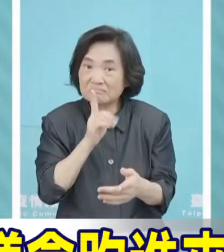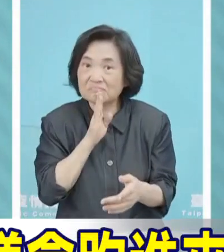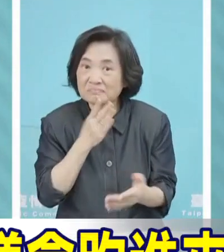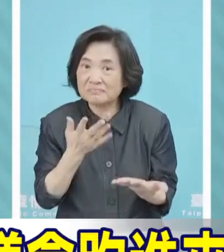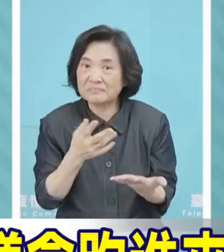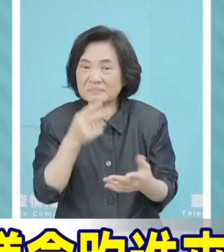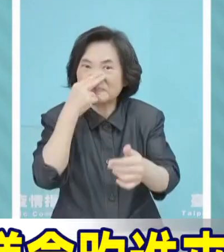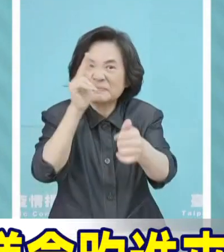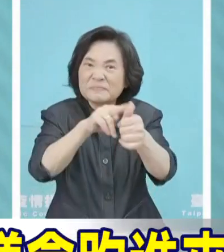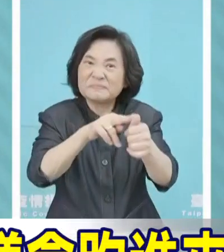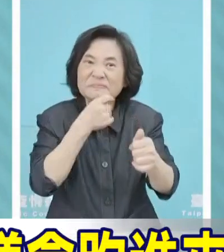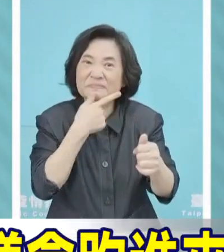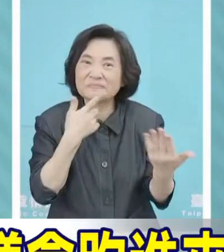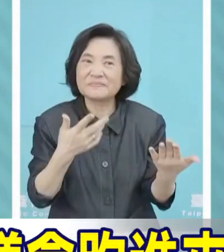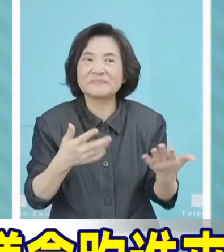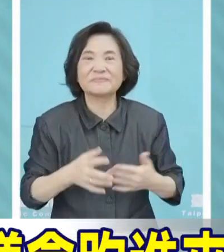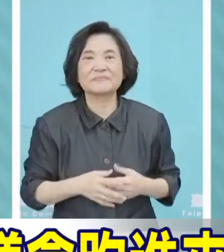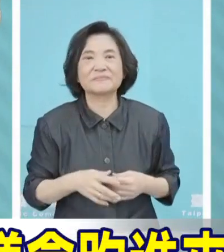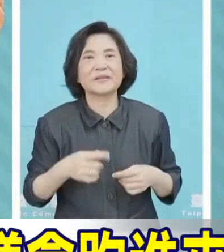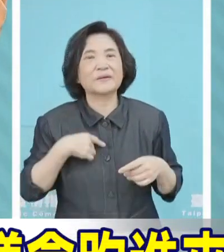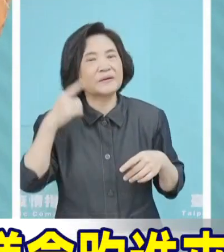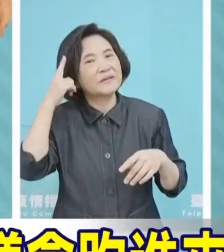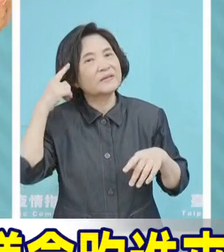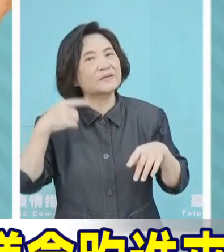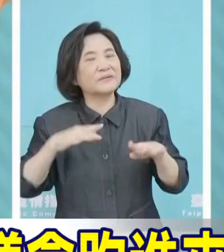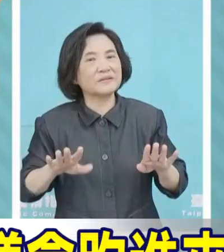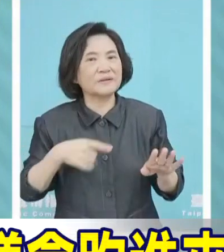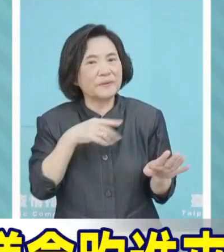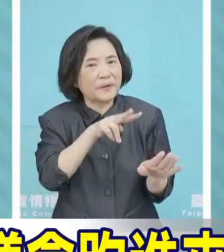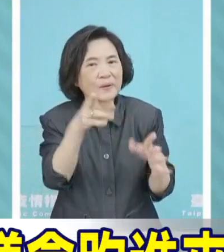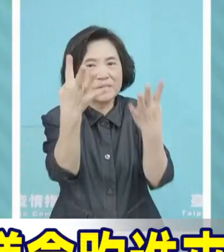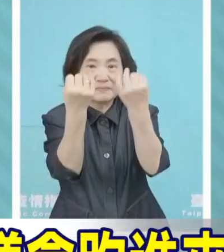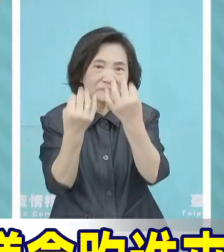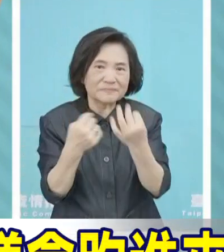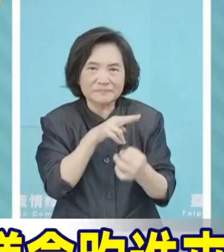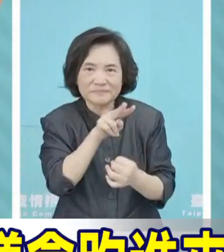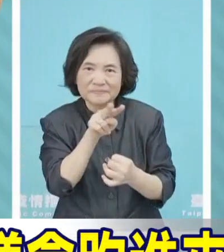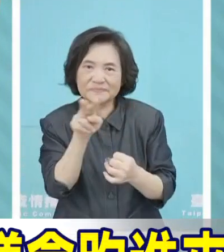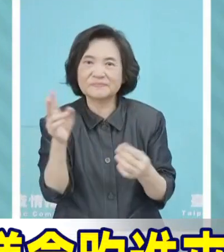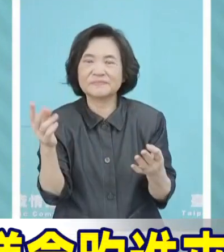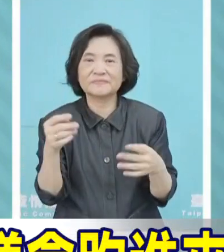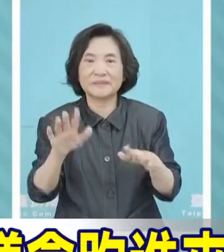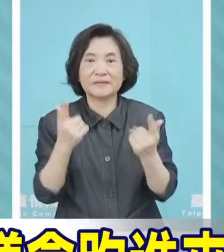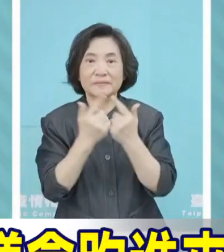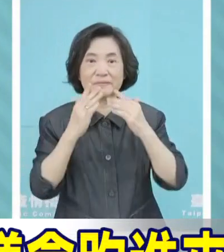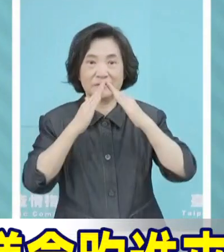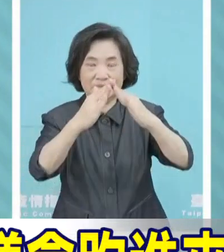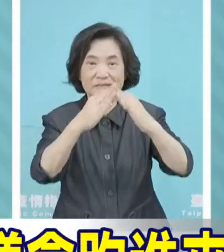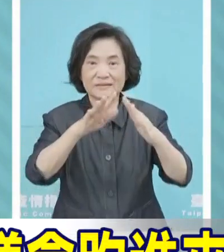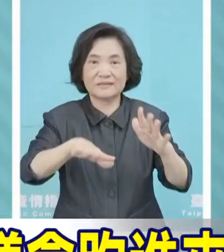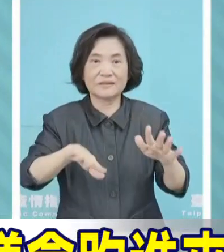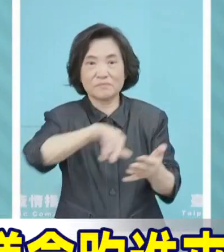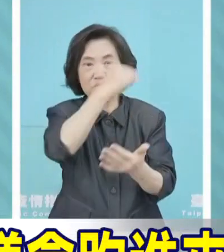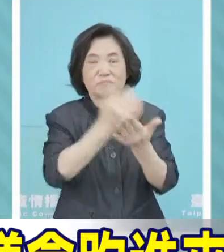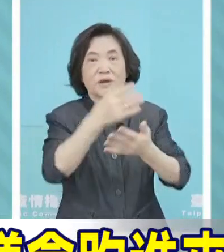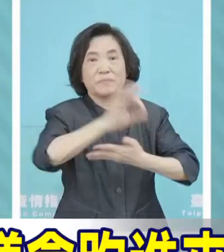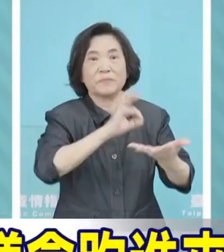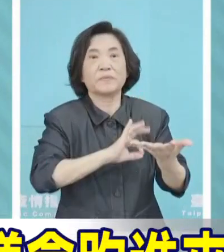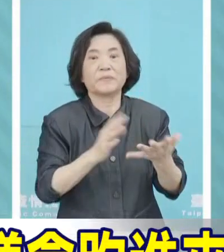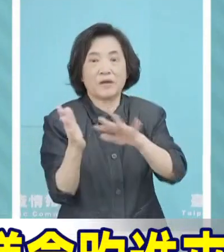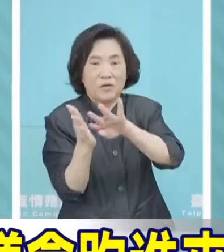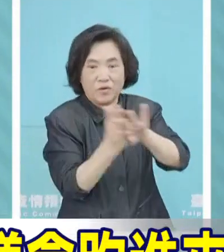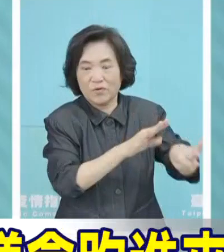我认为是这样的，我们应该可以，因为市长看数字都知道嘛。其实你台北市把这一次批发市场的案例扣